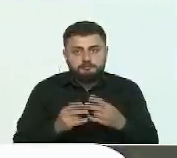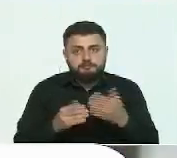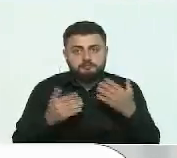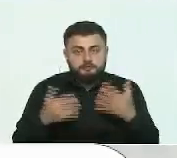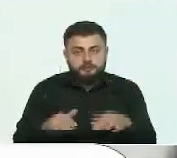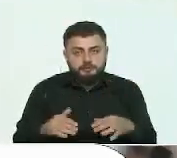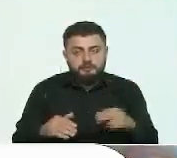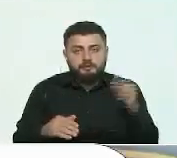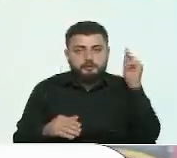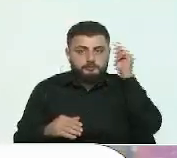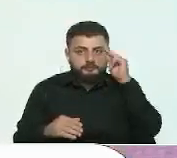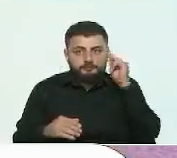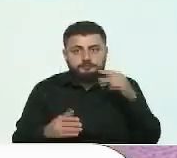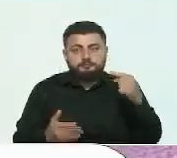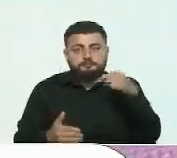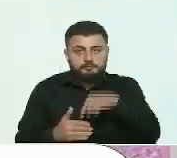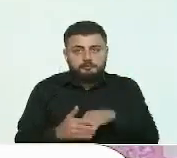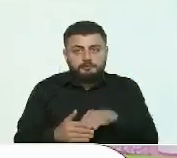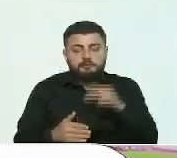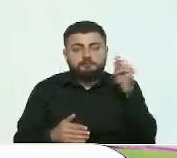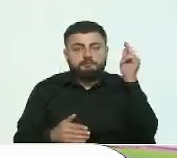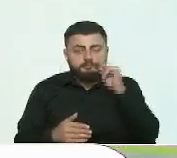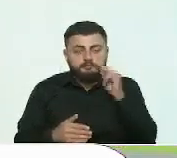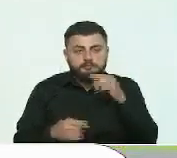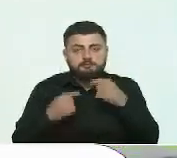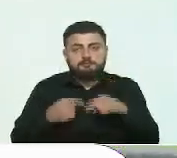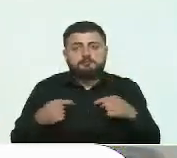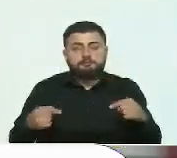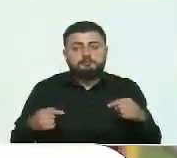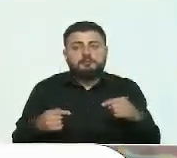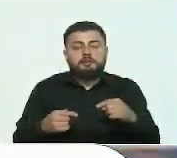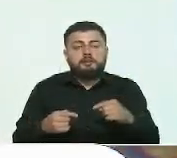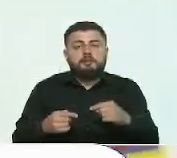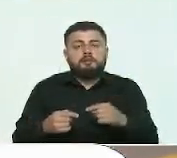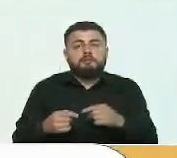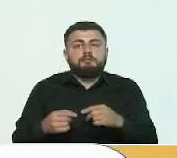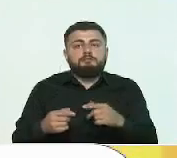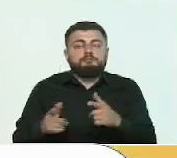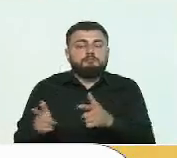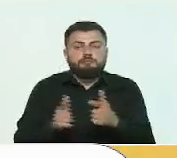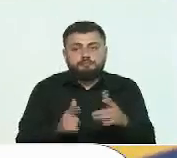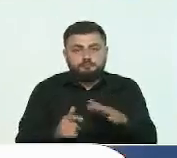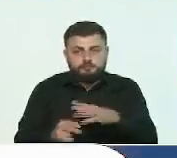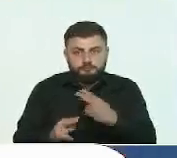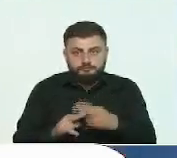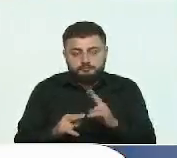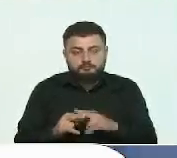artıq məktəb daxilində, məktəbdə müəyyən tədbirlərin keçirilməsi üçün